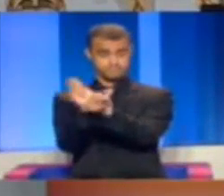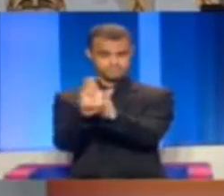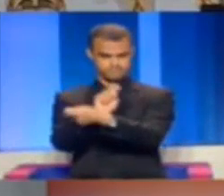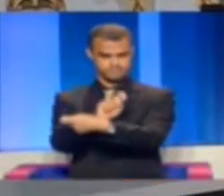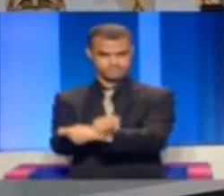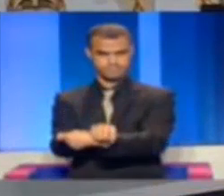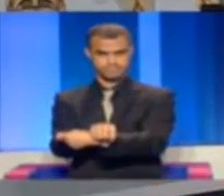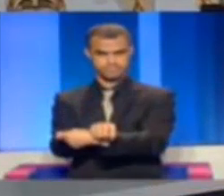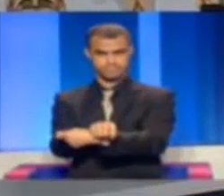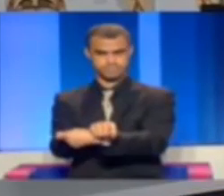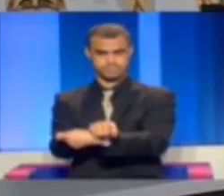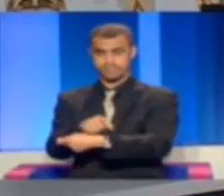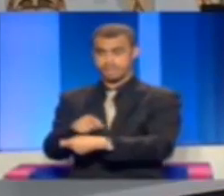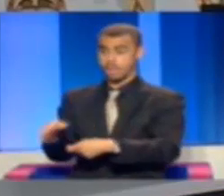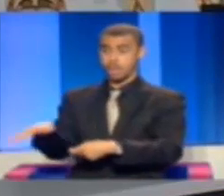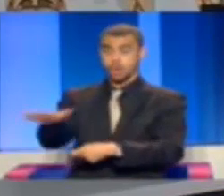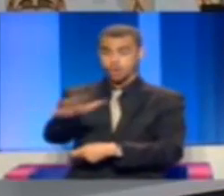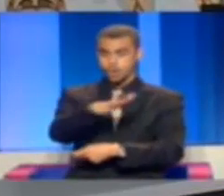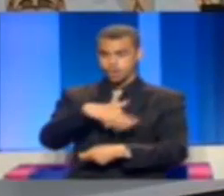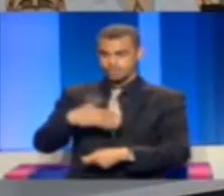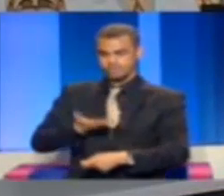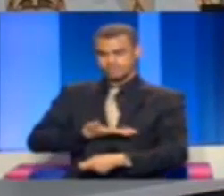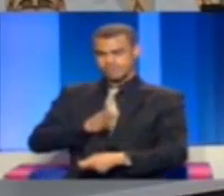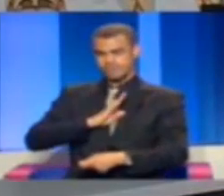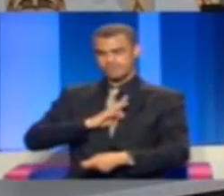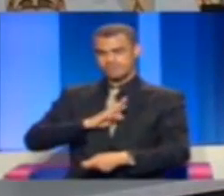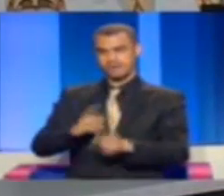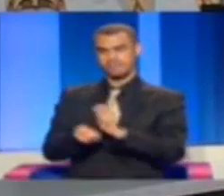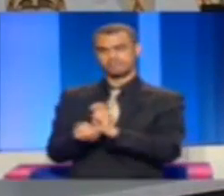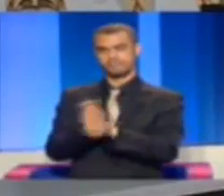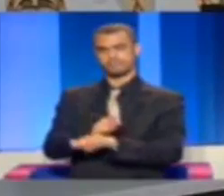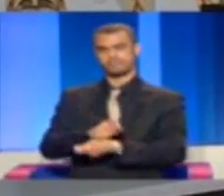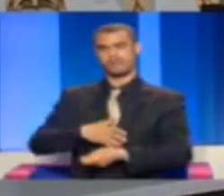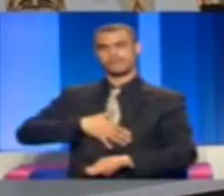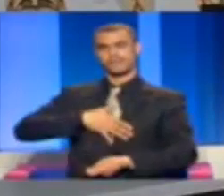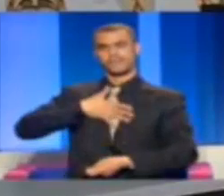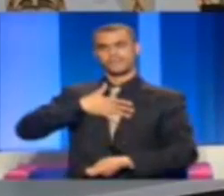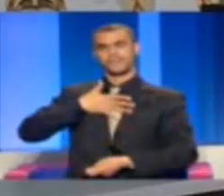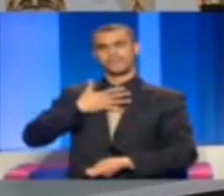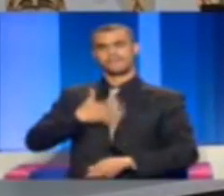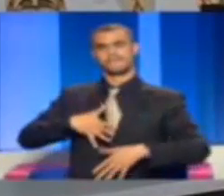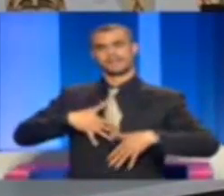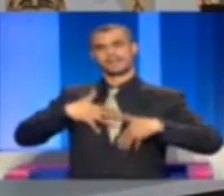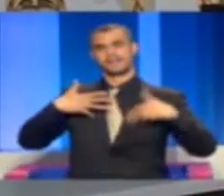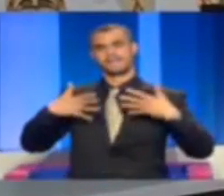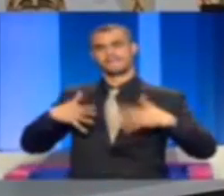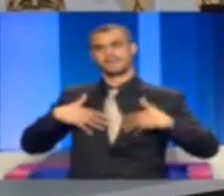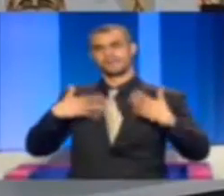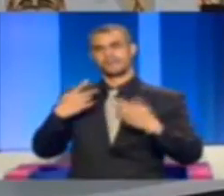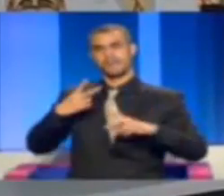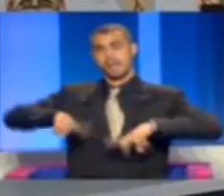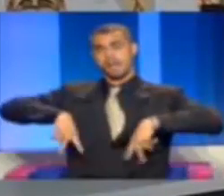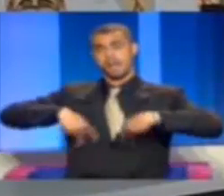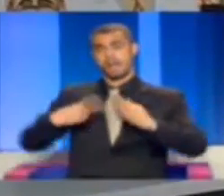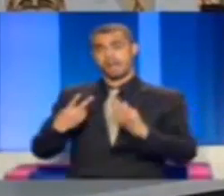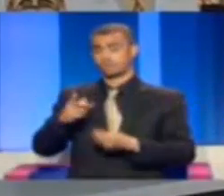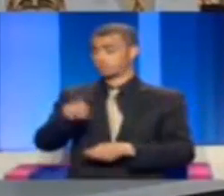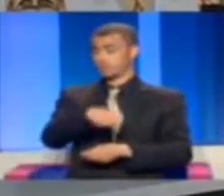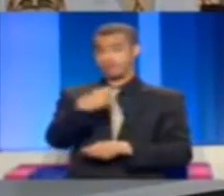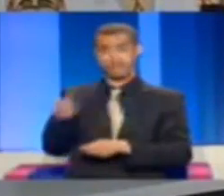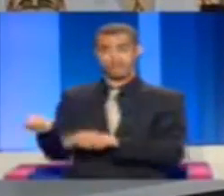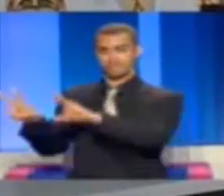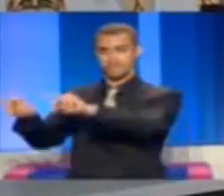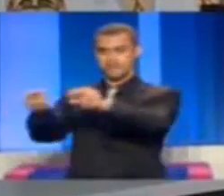داخل ودنه وتدخل عليهم واحد الفرحة وأمل جديد أن ولدهم كله يتعلم ويقرأ ويعيش